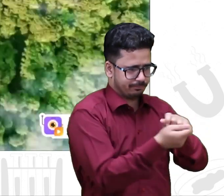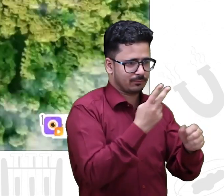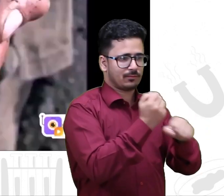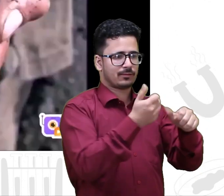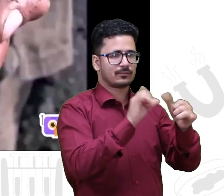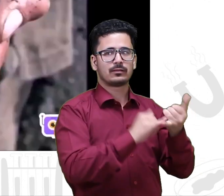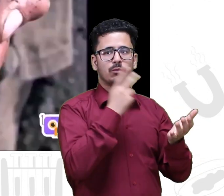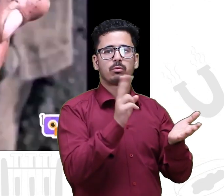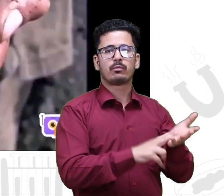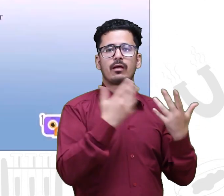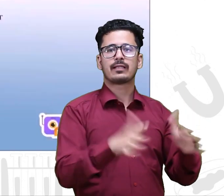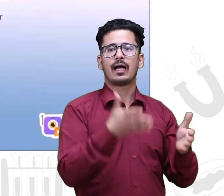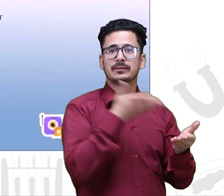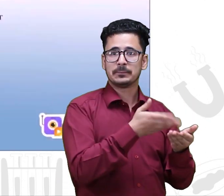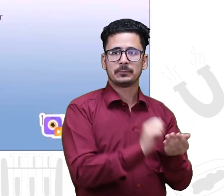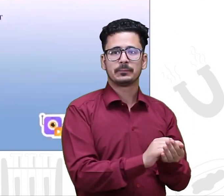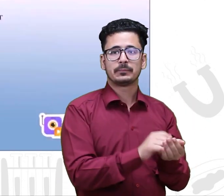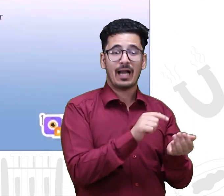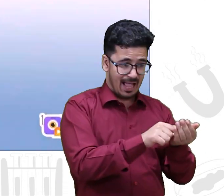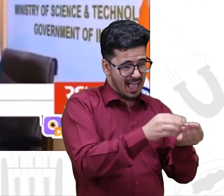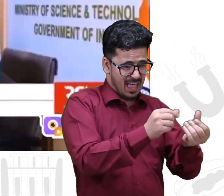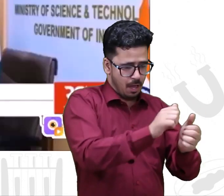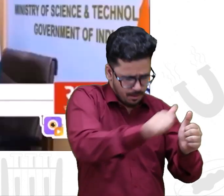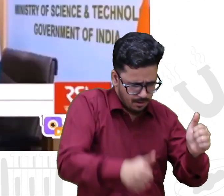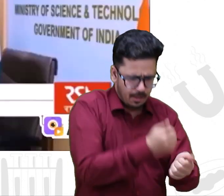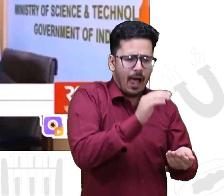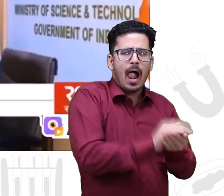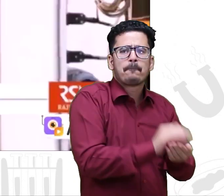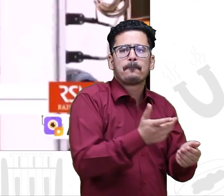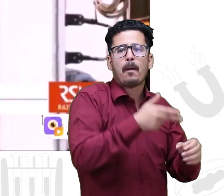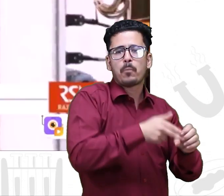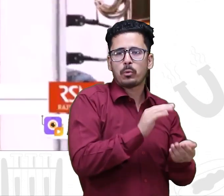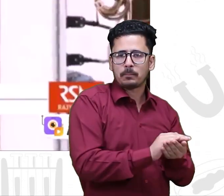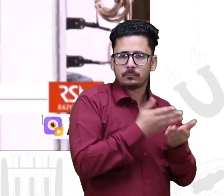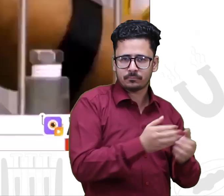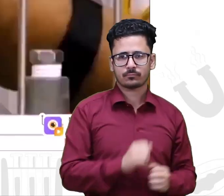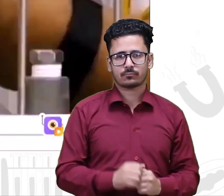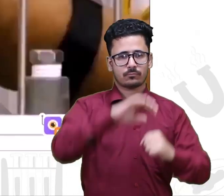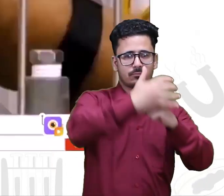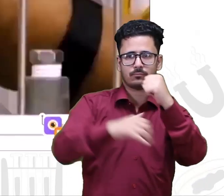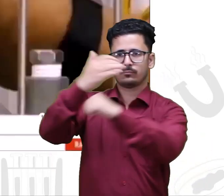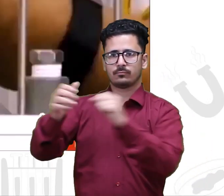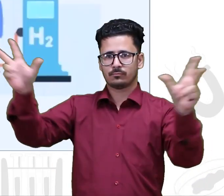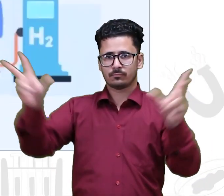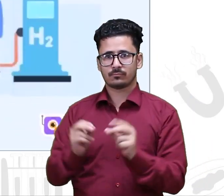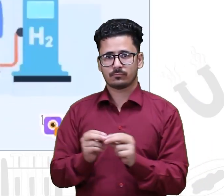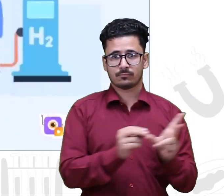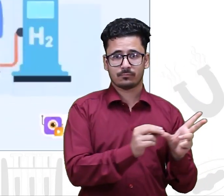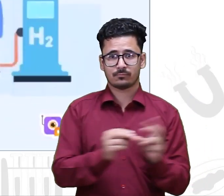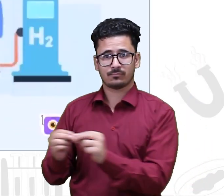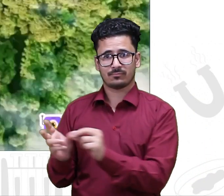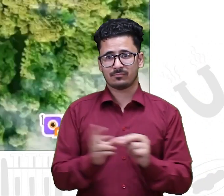औष्णिक ऊर्जा प्रकल्प आणि नैसर्गिक वायूपासून तयार होते. पर्यायी इंधन मिळविण्यासाठी डिहायड्रेशन रिॲक्शन जेथे